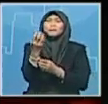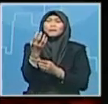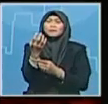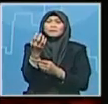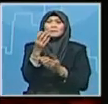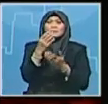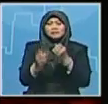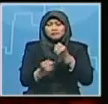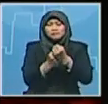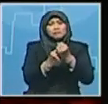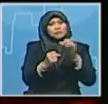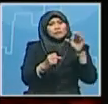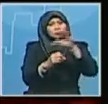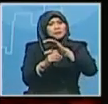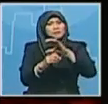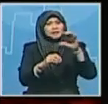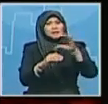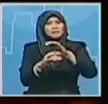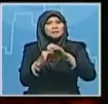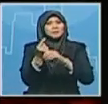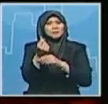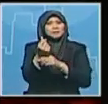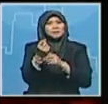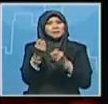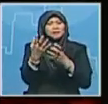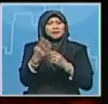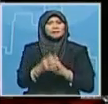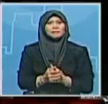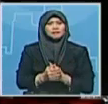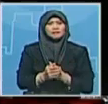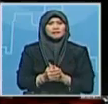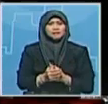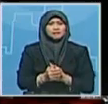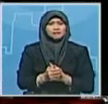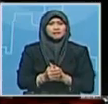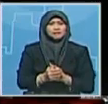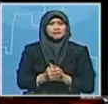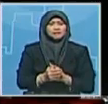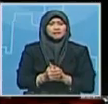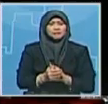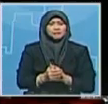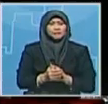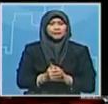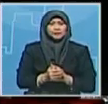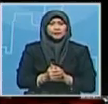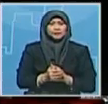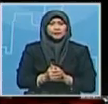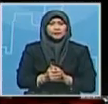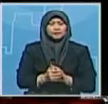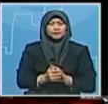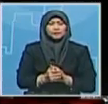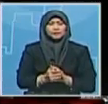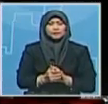perlu ditampung dengan pemansuhan ini? Kalau kita melihat dari